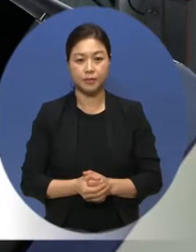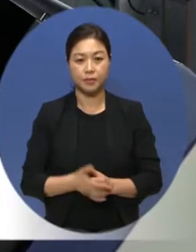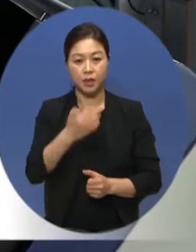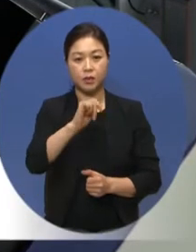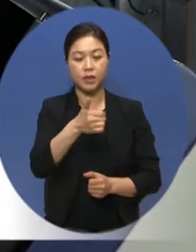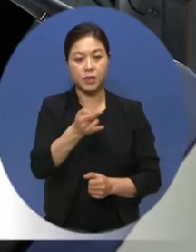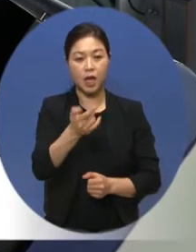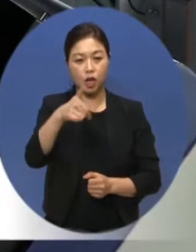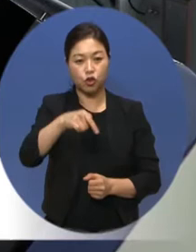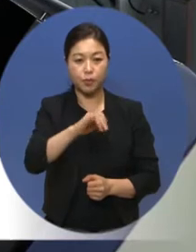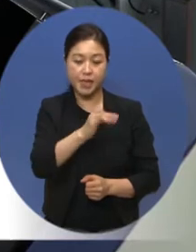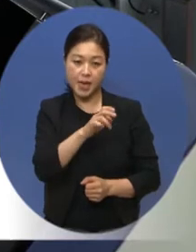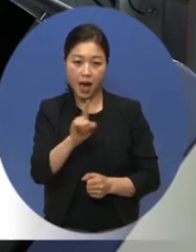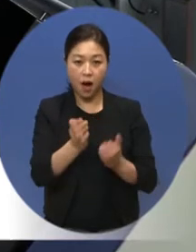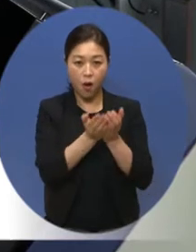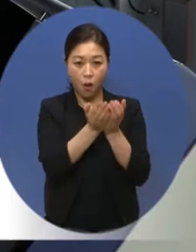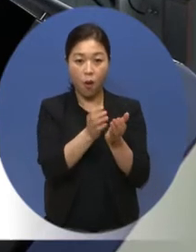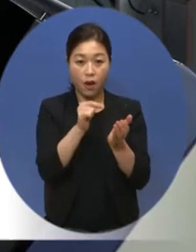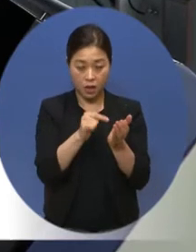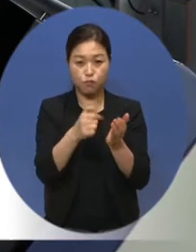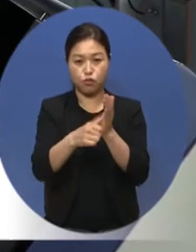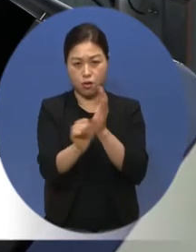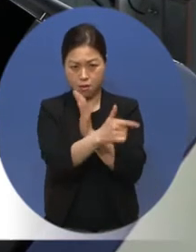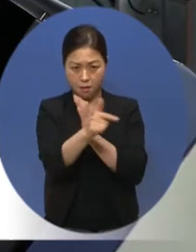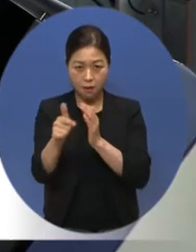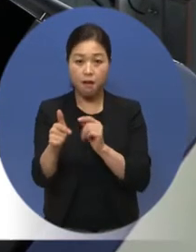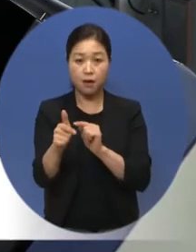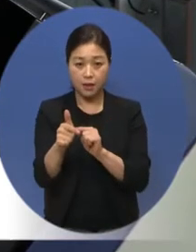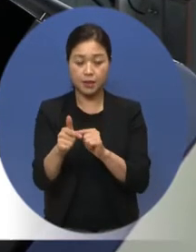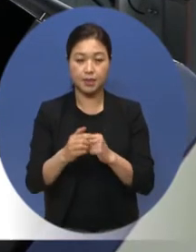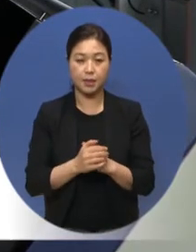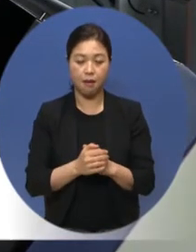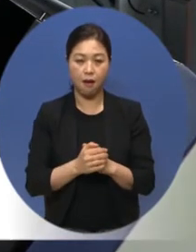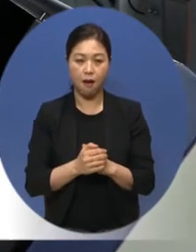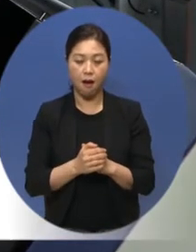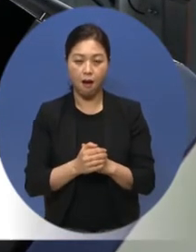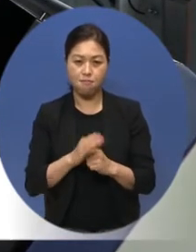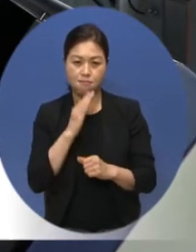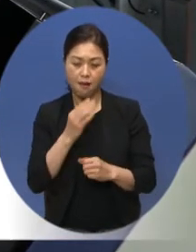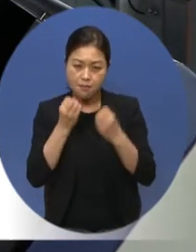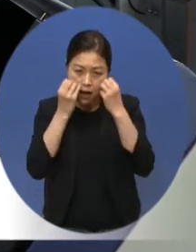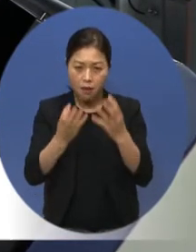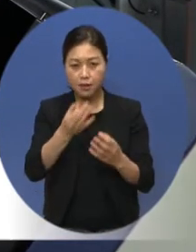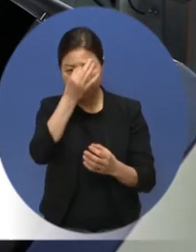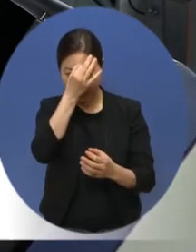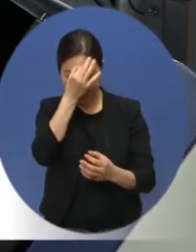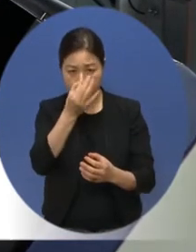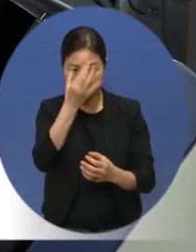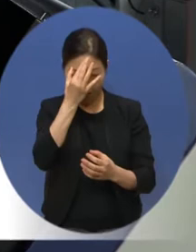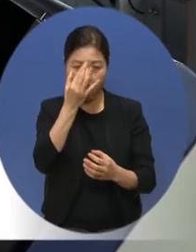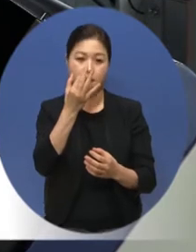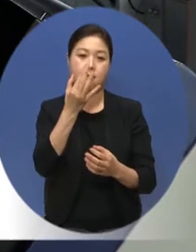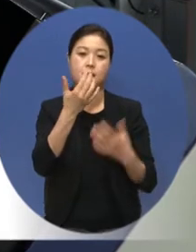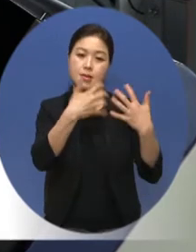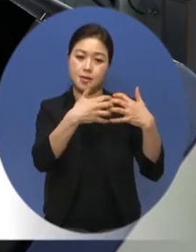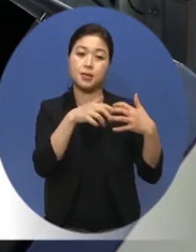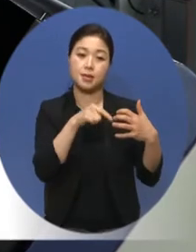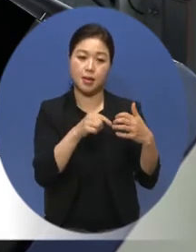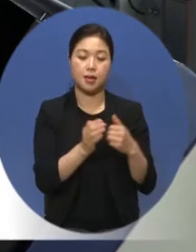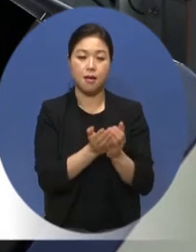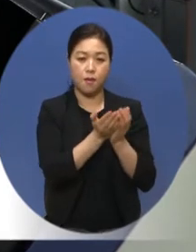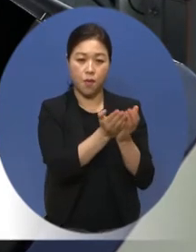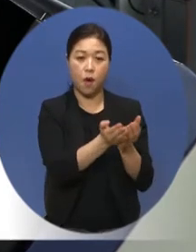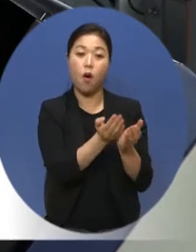퀸 제노비아에 탑재되어 있는 항해 장비는 최신화된 항해 장비로서 여객의 안전을 최우선